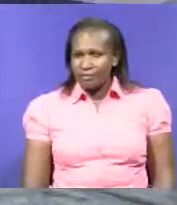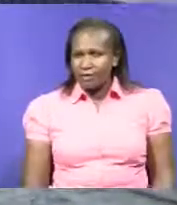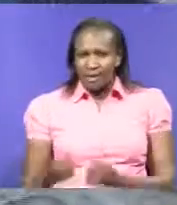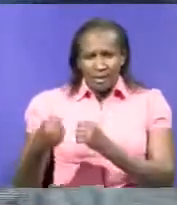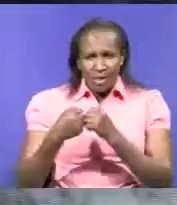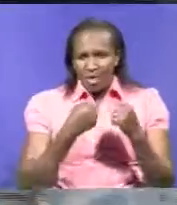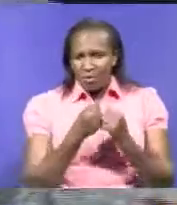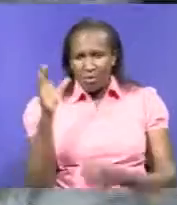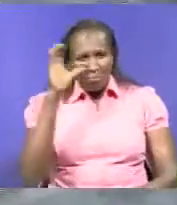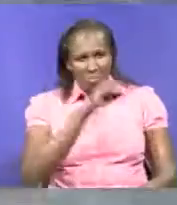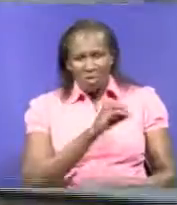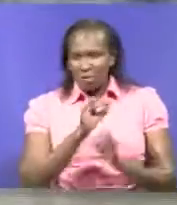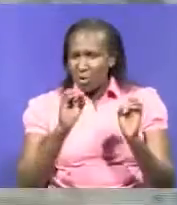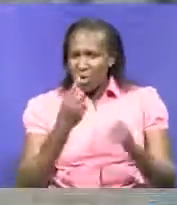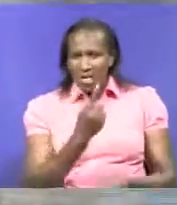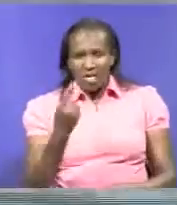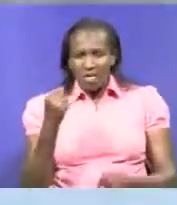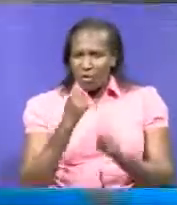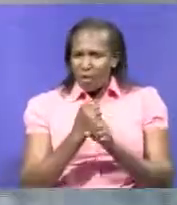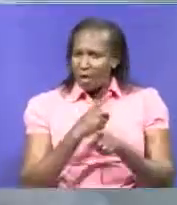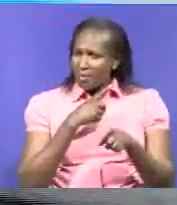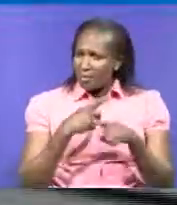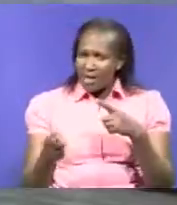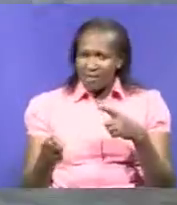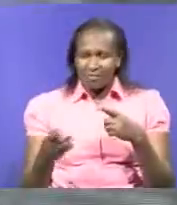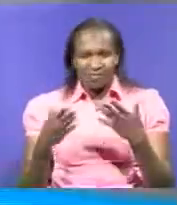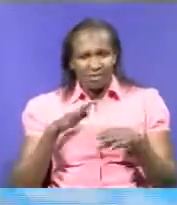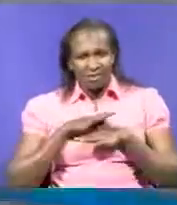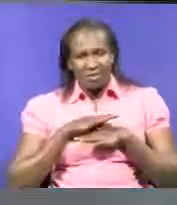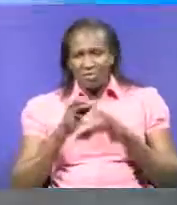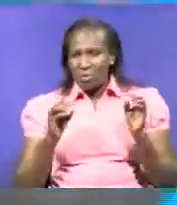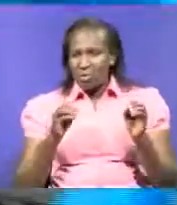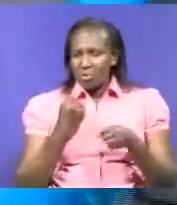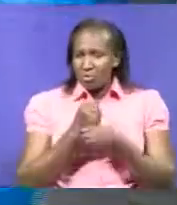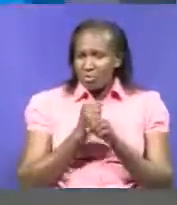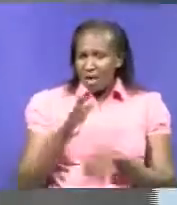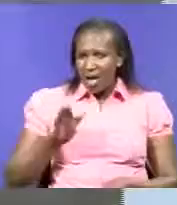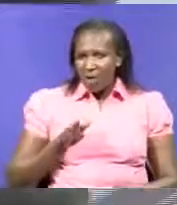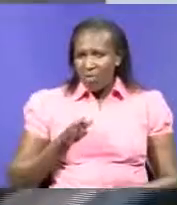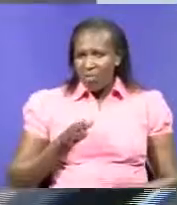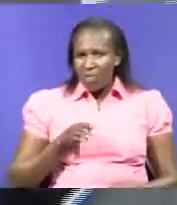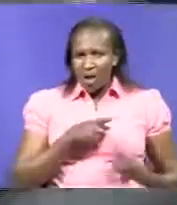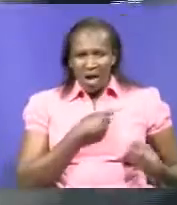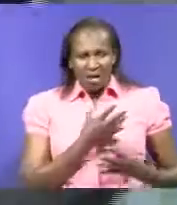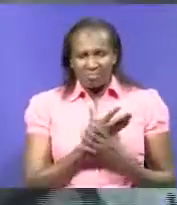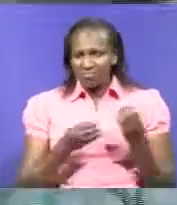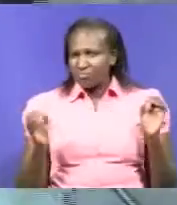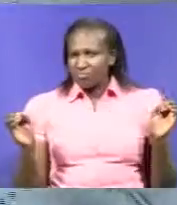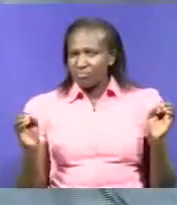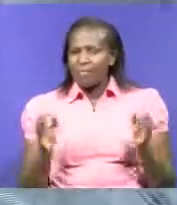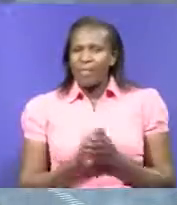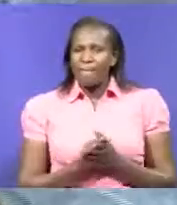Changamoto hazikosi kwa kila kazi, lakini hicho si kigezo tosha cha kumfanya Centrine kufa moyo. Wenye nimepatana